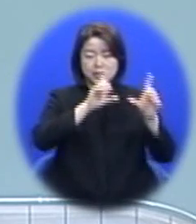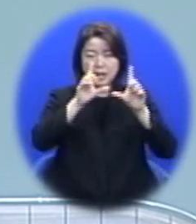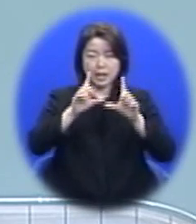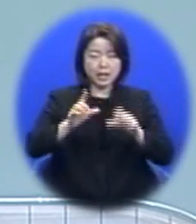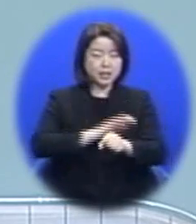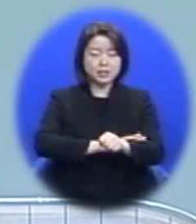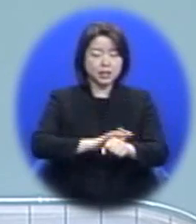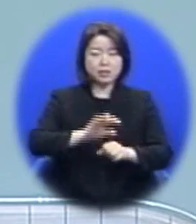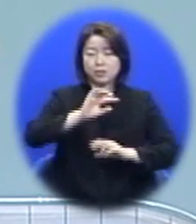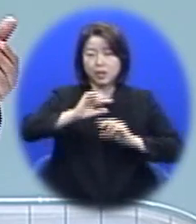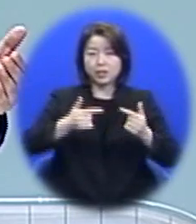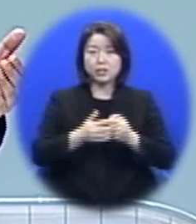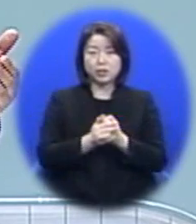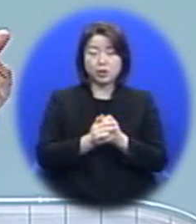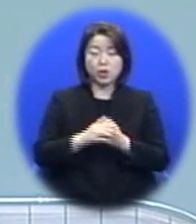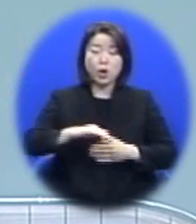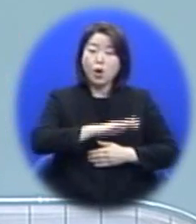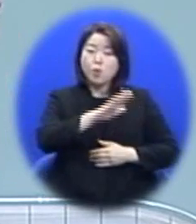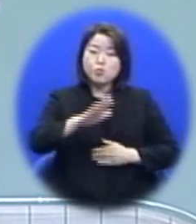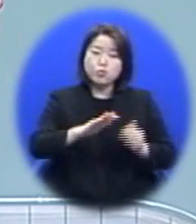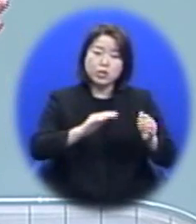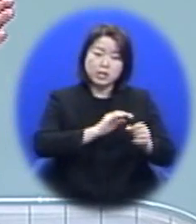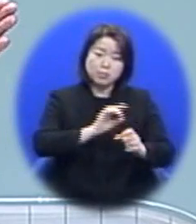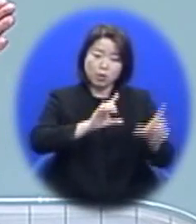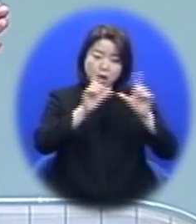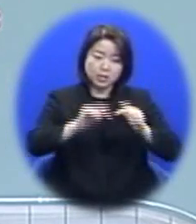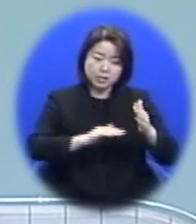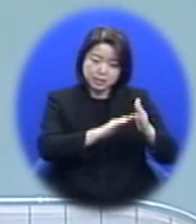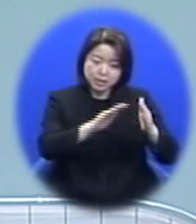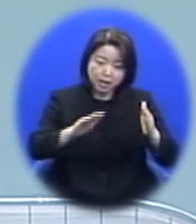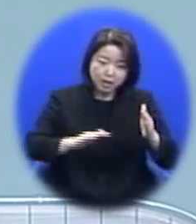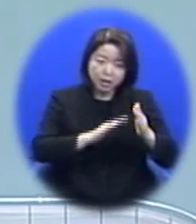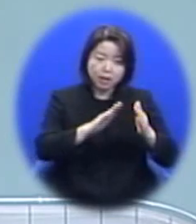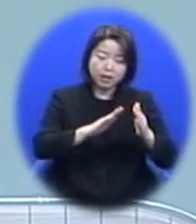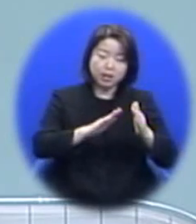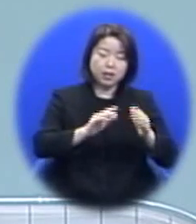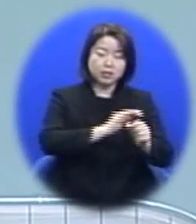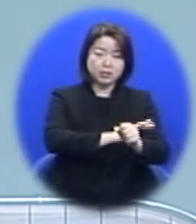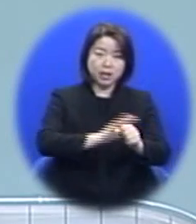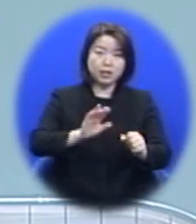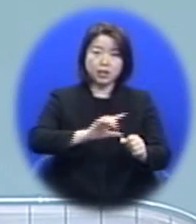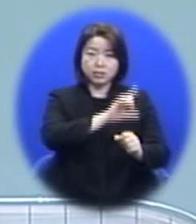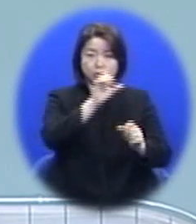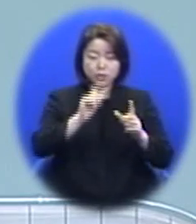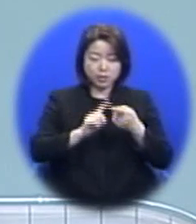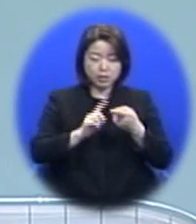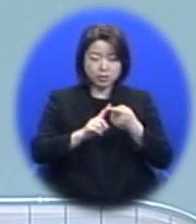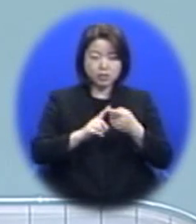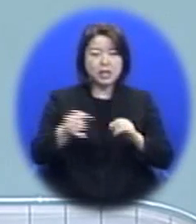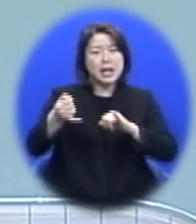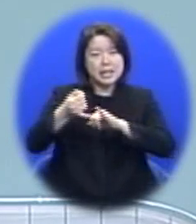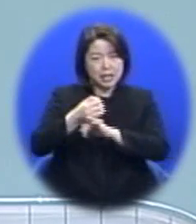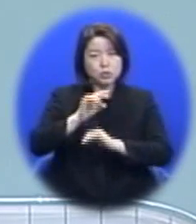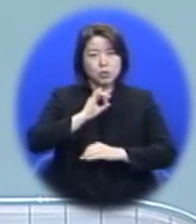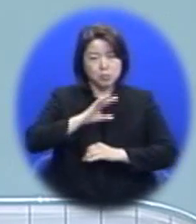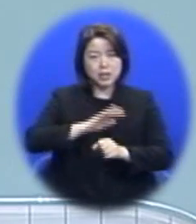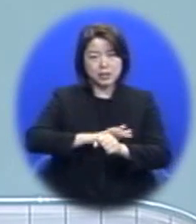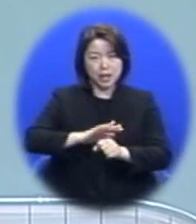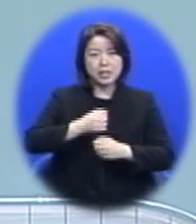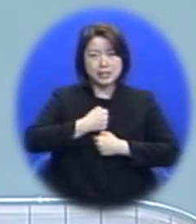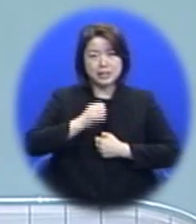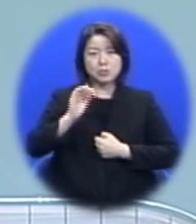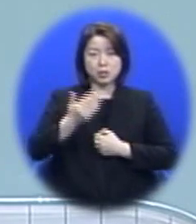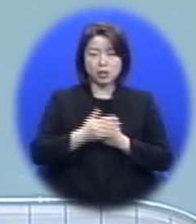사나, 우리 가정이 잘 되나, 결혼할 때 약속한 거 잘 지키면 되는 겁니다. 아내는 순종하고